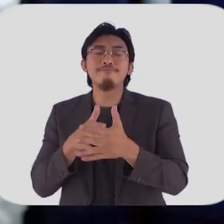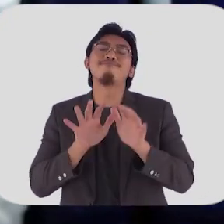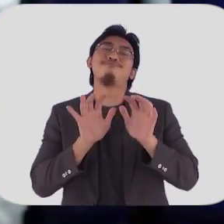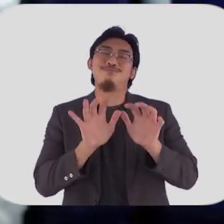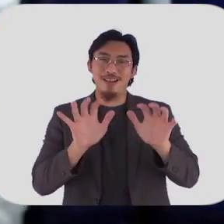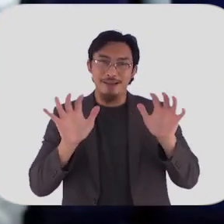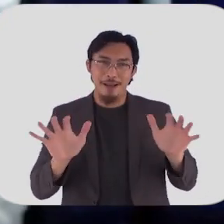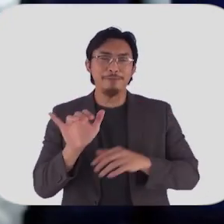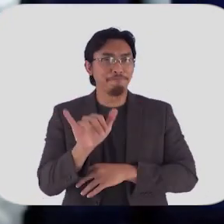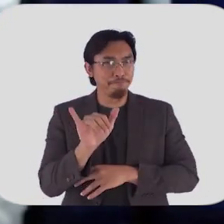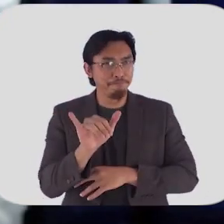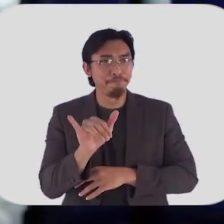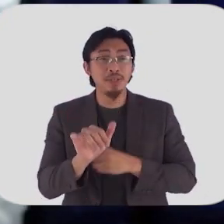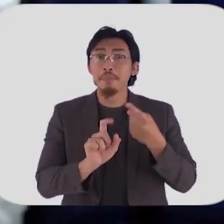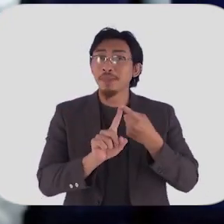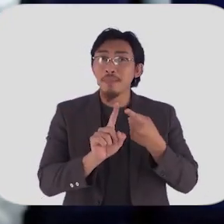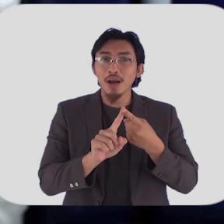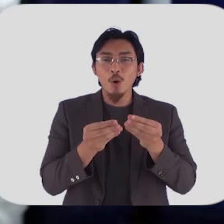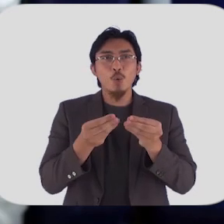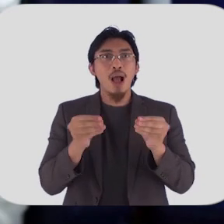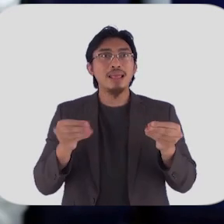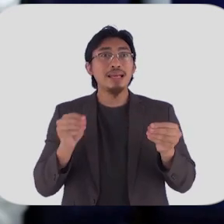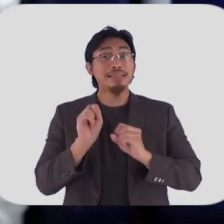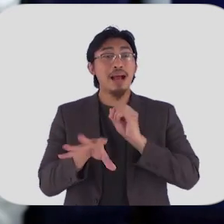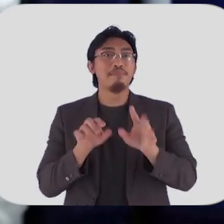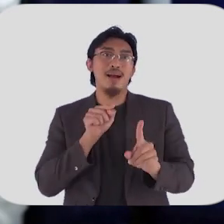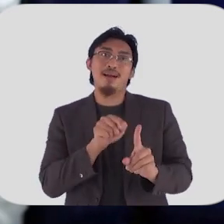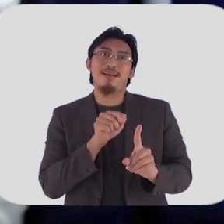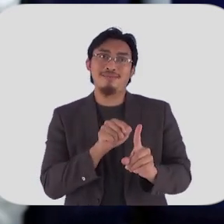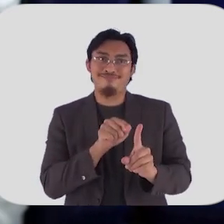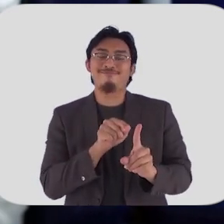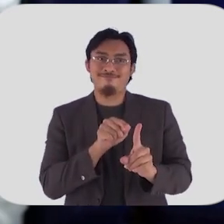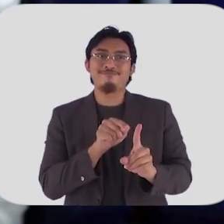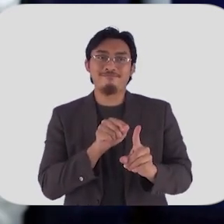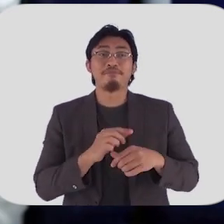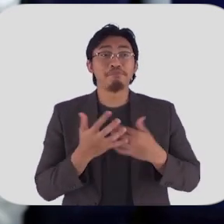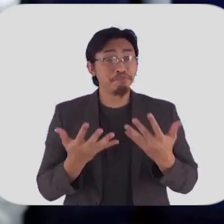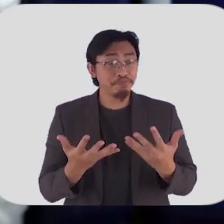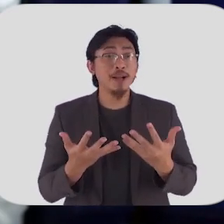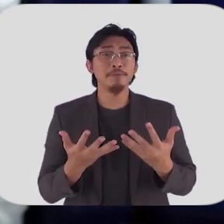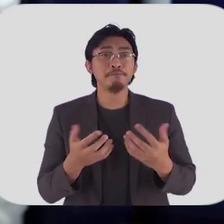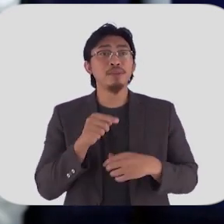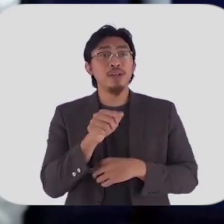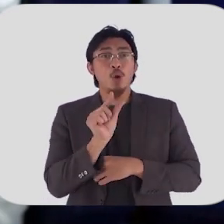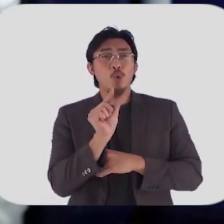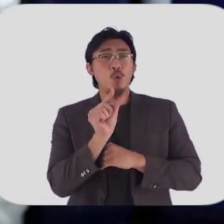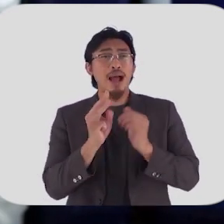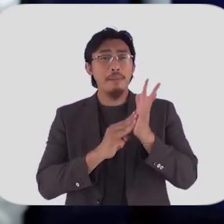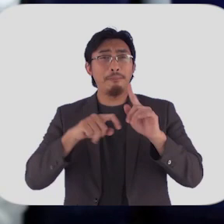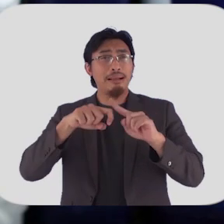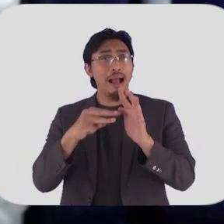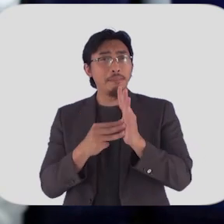Tantangannya banyak hal ya tentunya. Yang pertama di kualitas sampah itu sendiri, karena itu